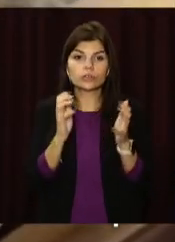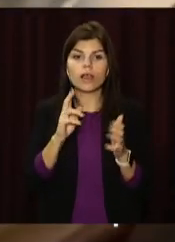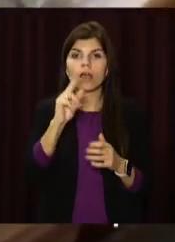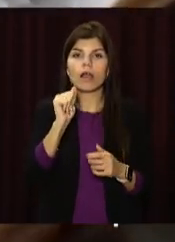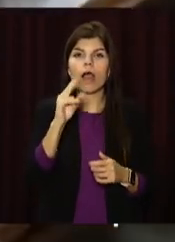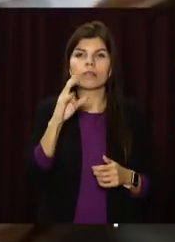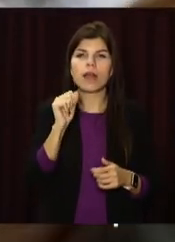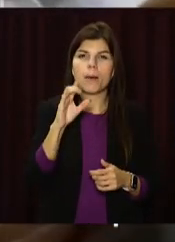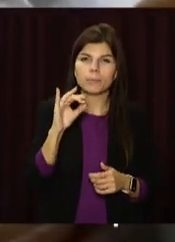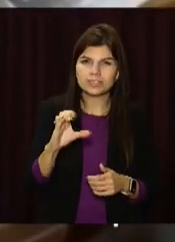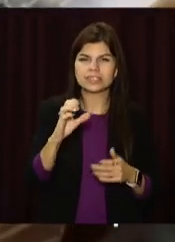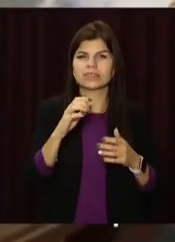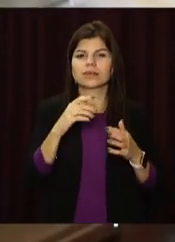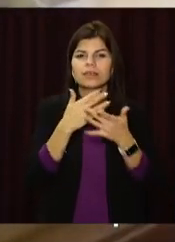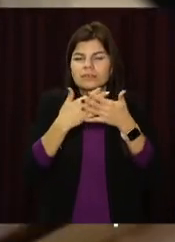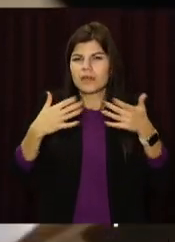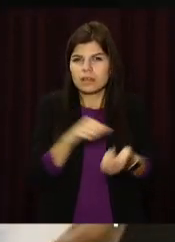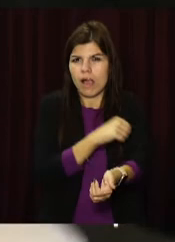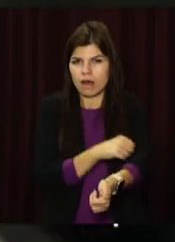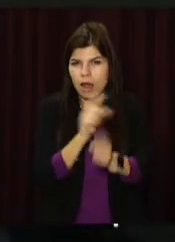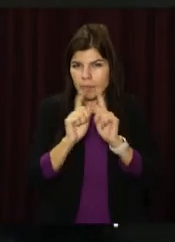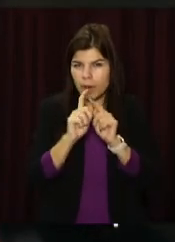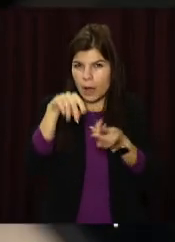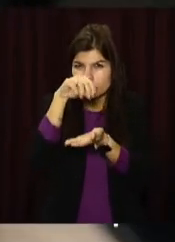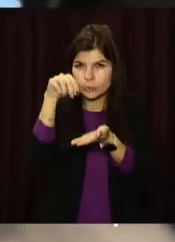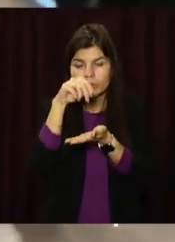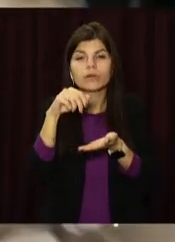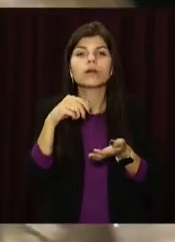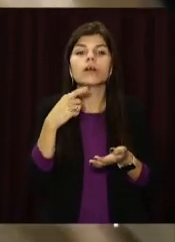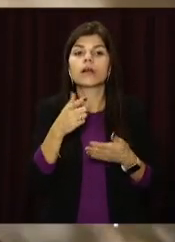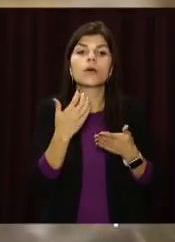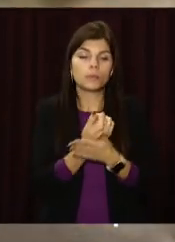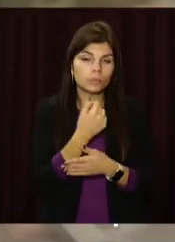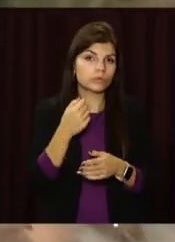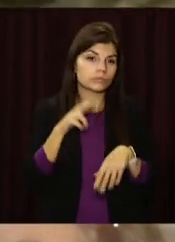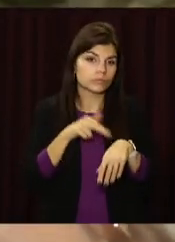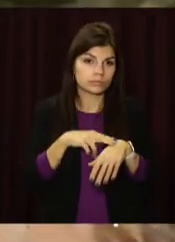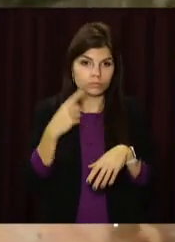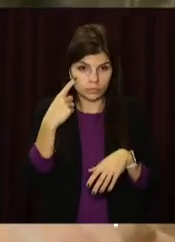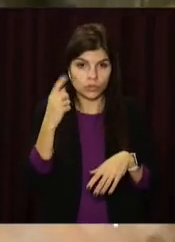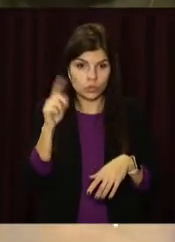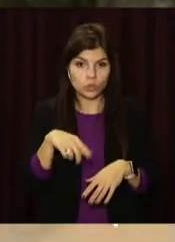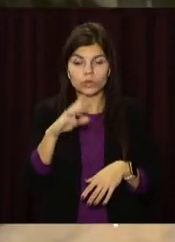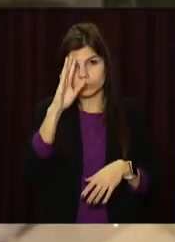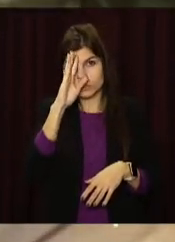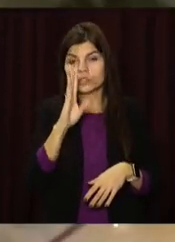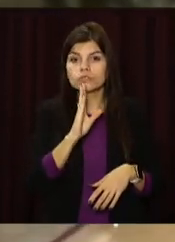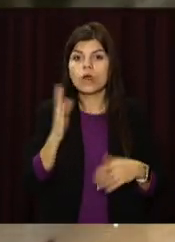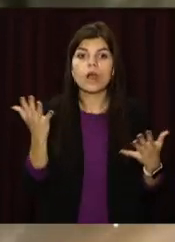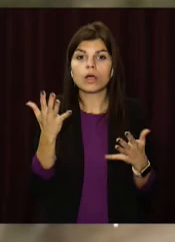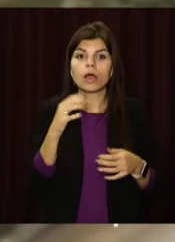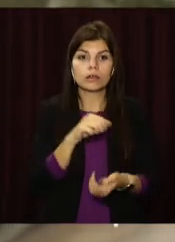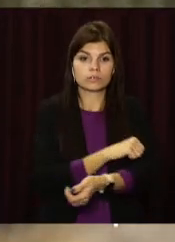канабіс, метамфетамін та інші психотропні речовини. Під час обшуків правоохоронці також наткнулися на чоловіка та жінку, які